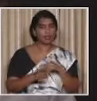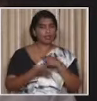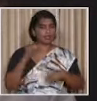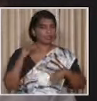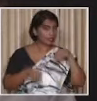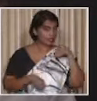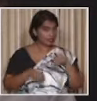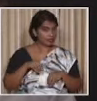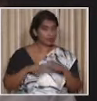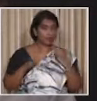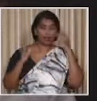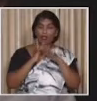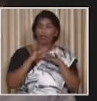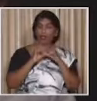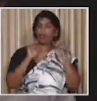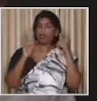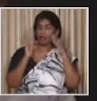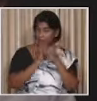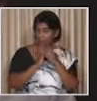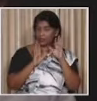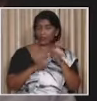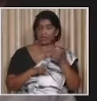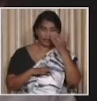දේශපාලන අරමුණක් සඳහා